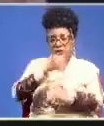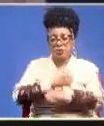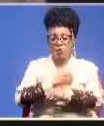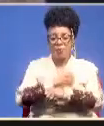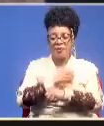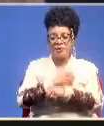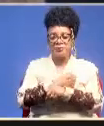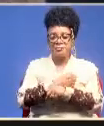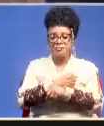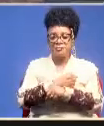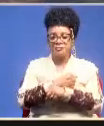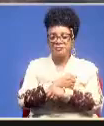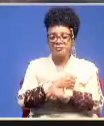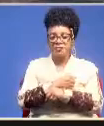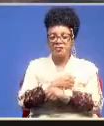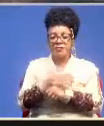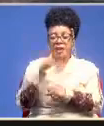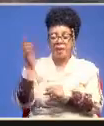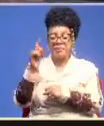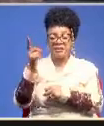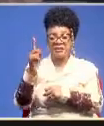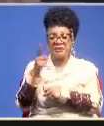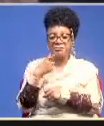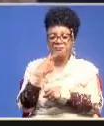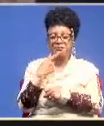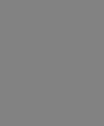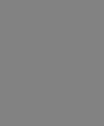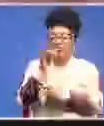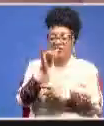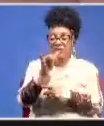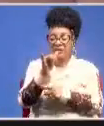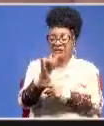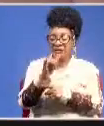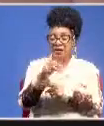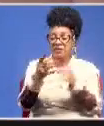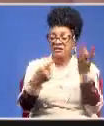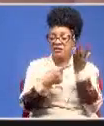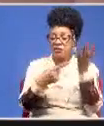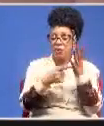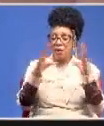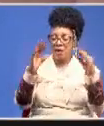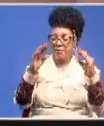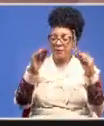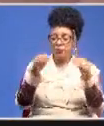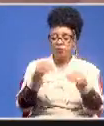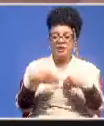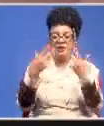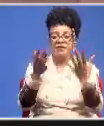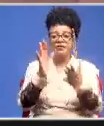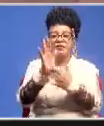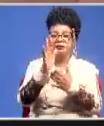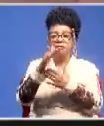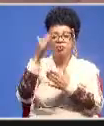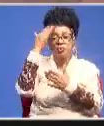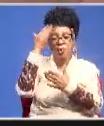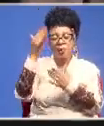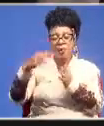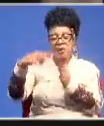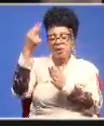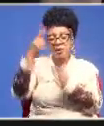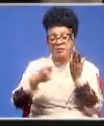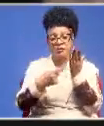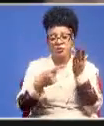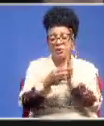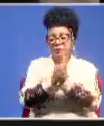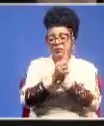humo. Kulingana na wizara hiyo, mfumo huo utatoa nafasi ya wanafunzi kuelimika na kupata ufahamu wa taaluma